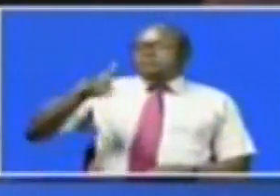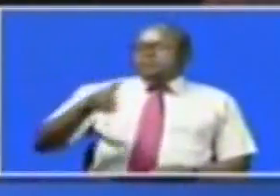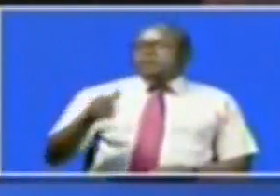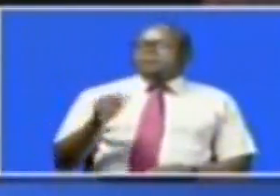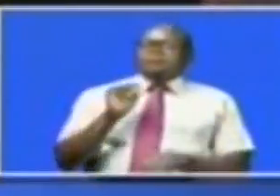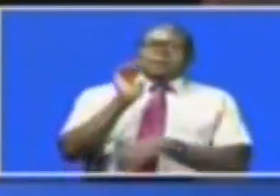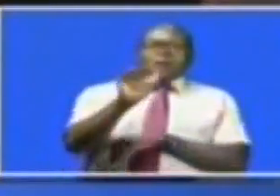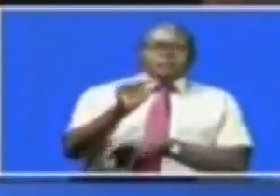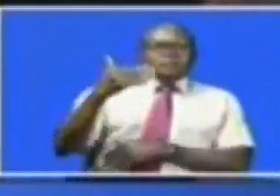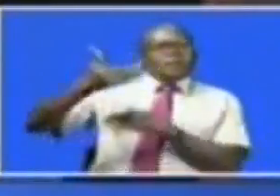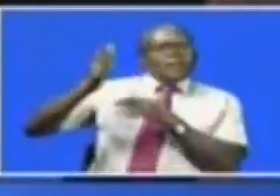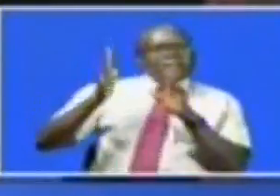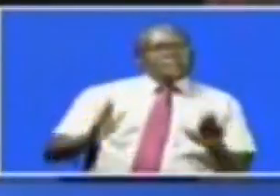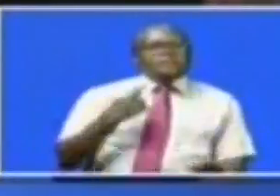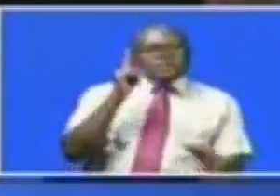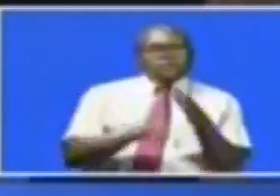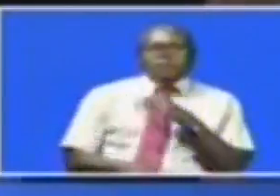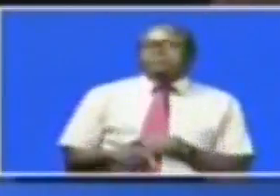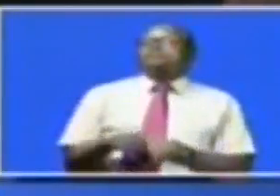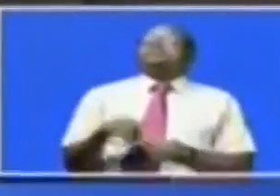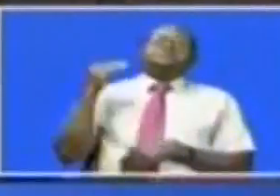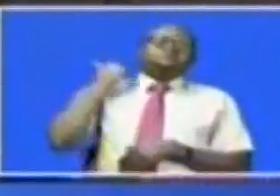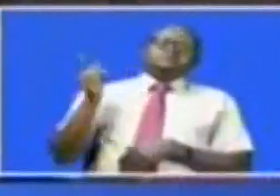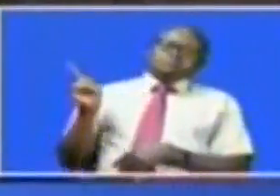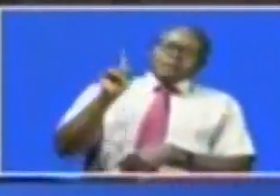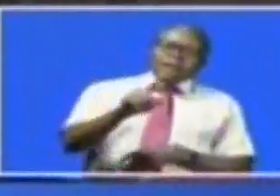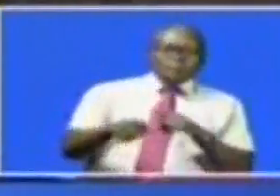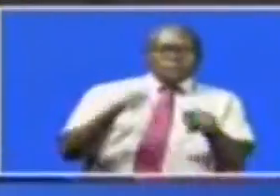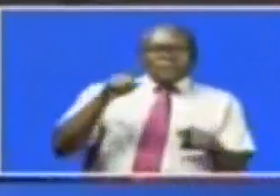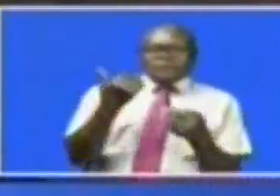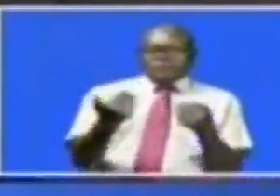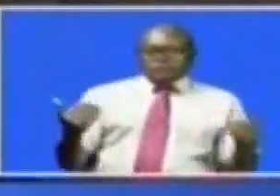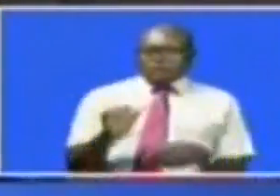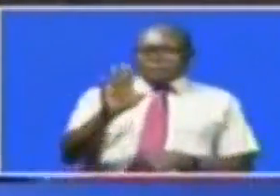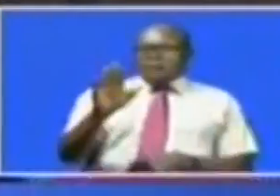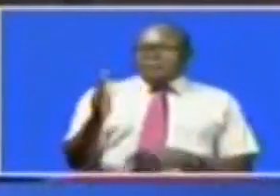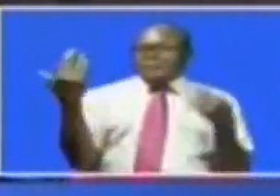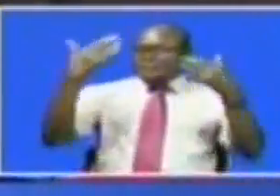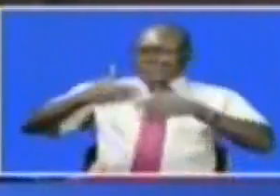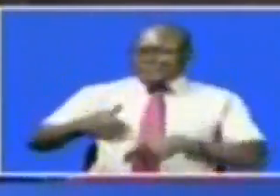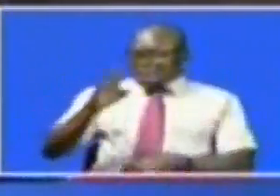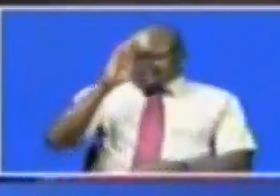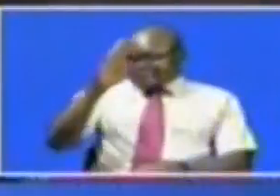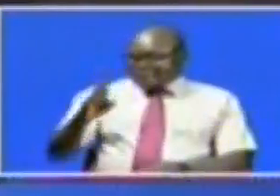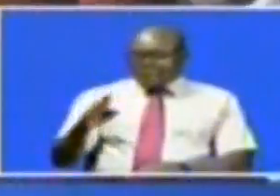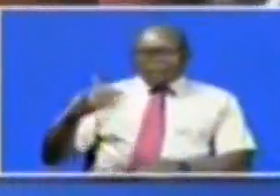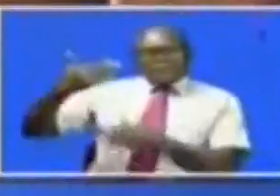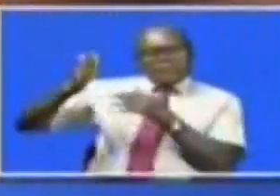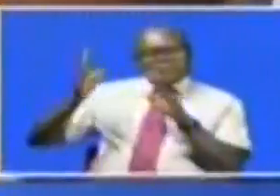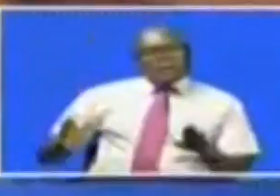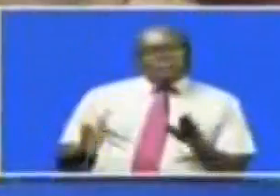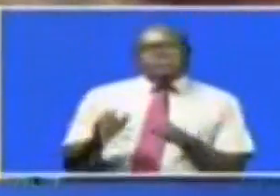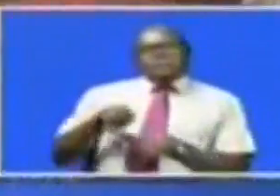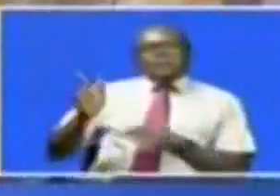alipowaamsha majirani na kudai kwamba alivamiwa na wezi waliowaua wanawe usiku. Kulingana na majirani, Simiyu na